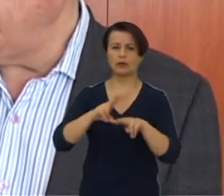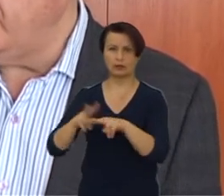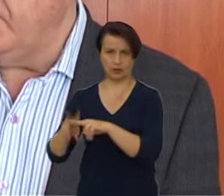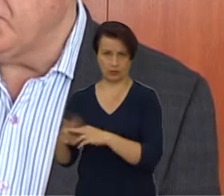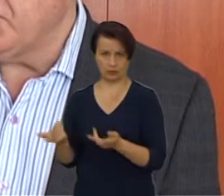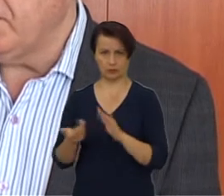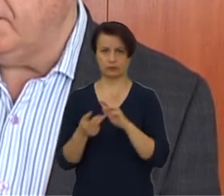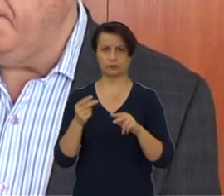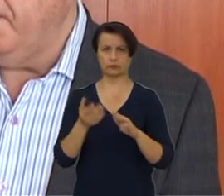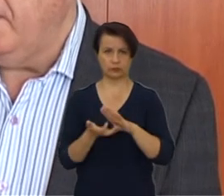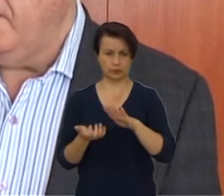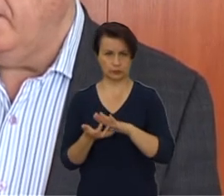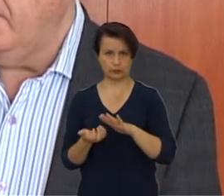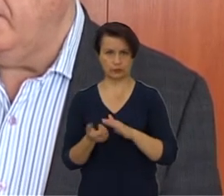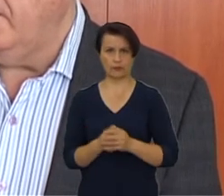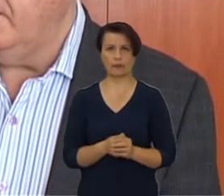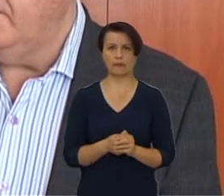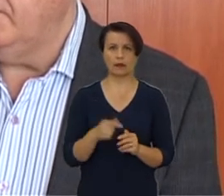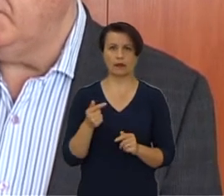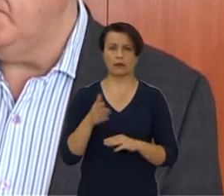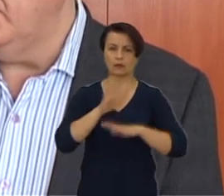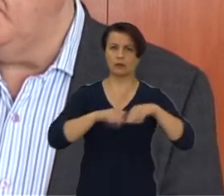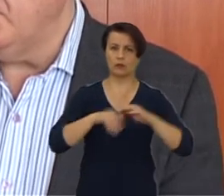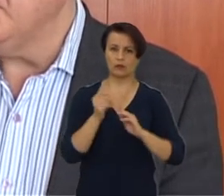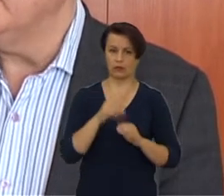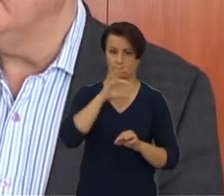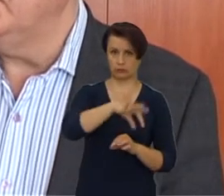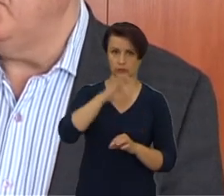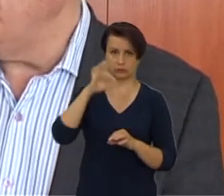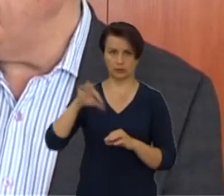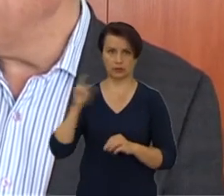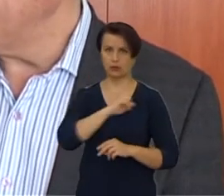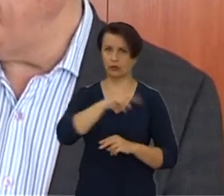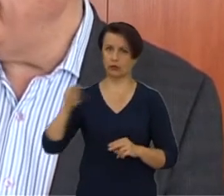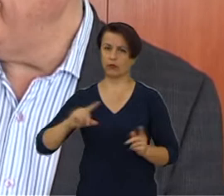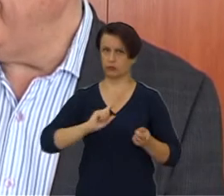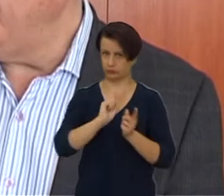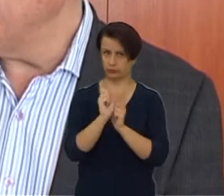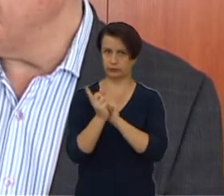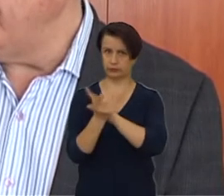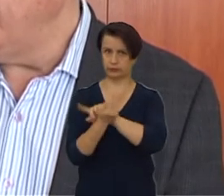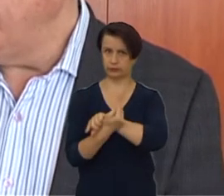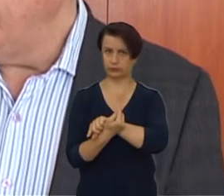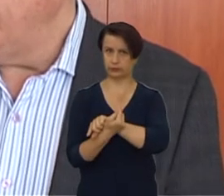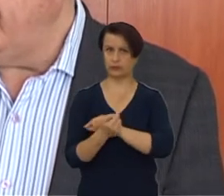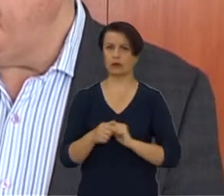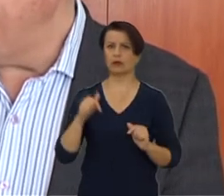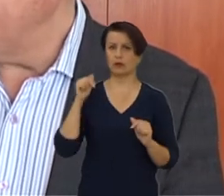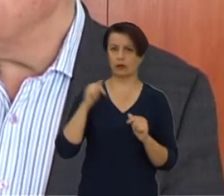savivaldybėms, kad, žodžiu, nesudaromos sąlygos mokiniams atlikti praktinį mokymą įmonėse, nes vietų trūksta. profesinis